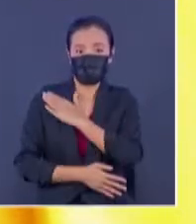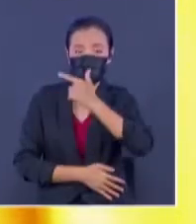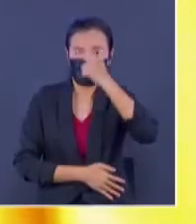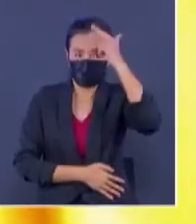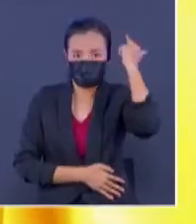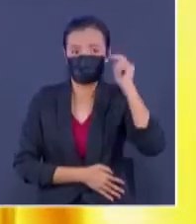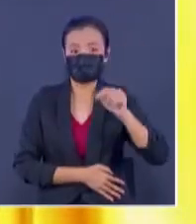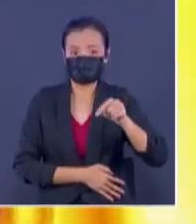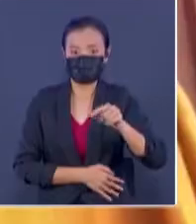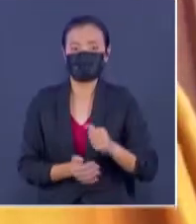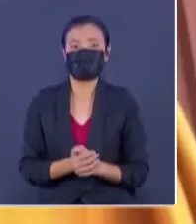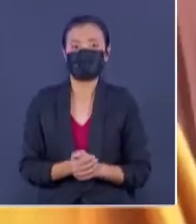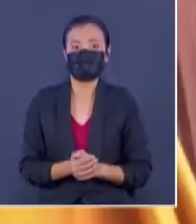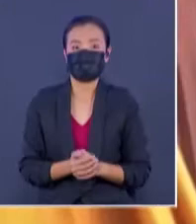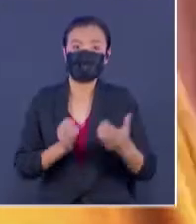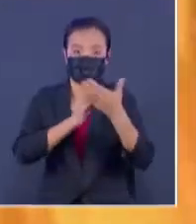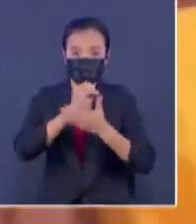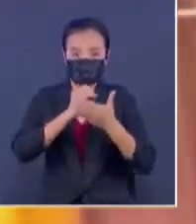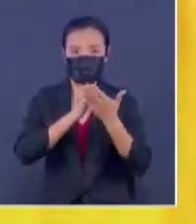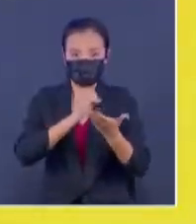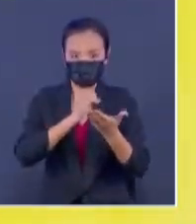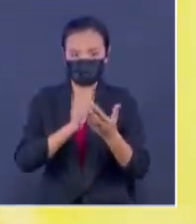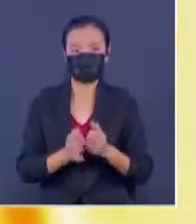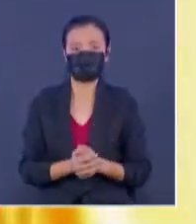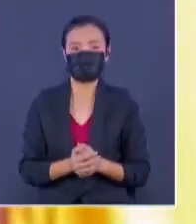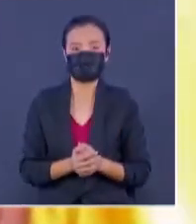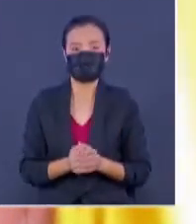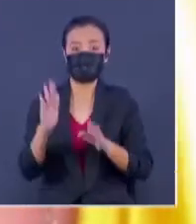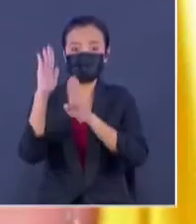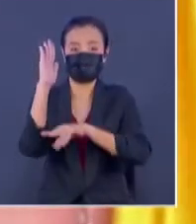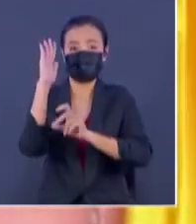งนี้นี่ก็เป็นเรื่องราวของยาเสพติดนะคะที่เกิดขึ้นในพื้นที่จังหวัดนครศรีธรรมราช